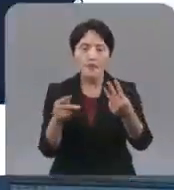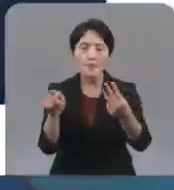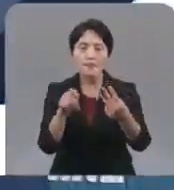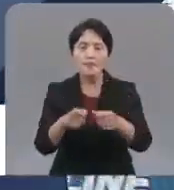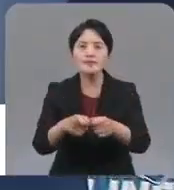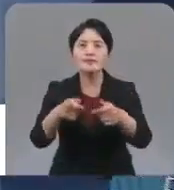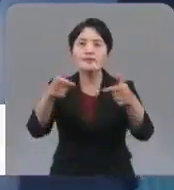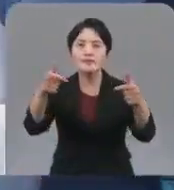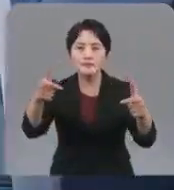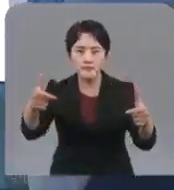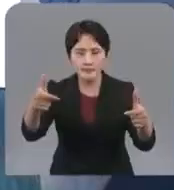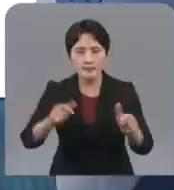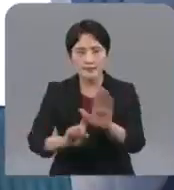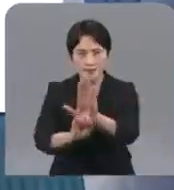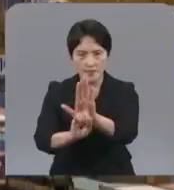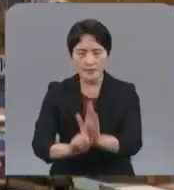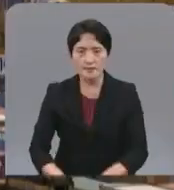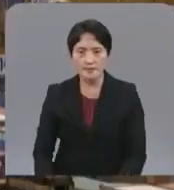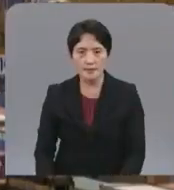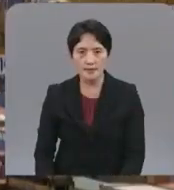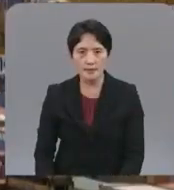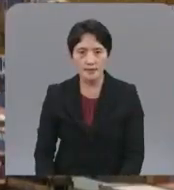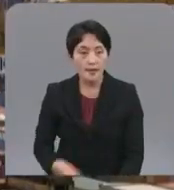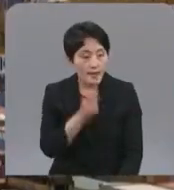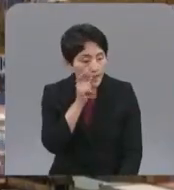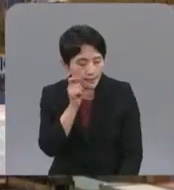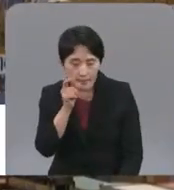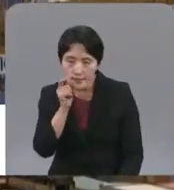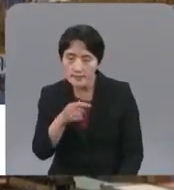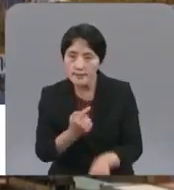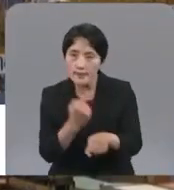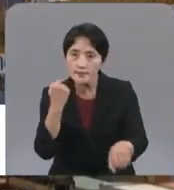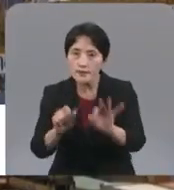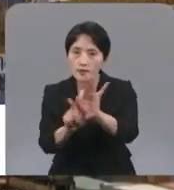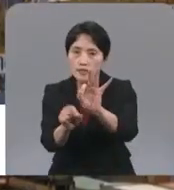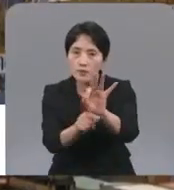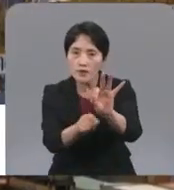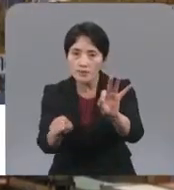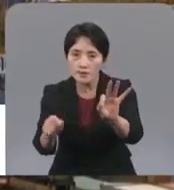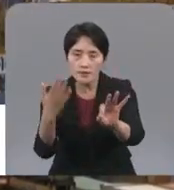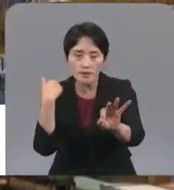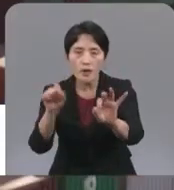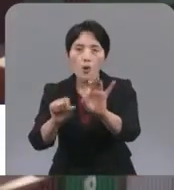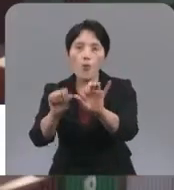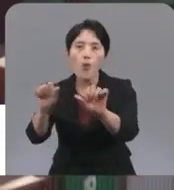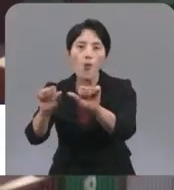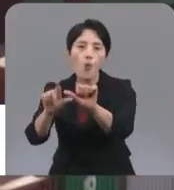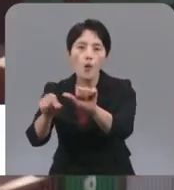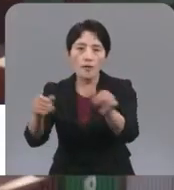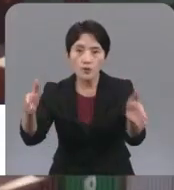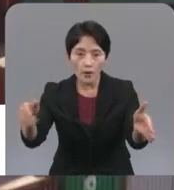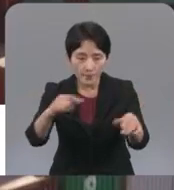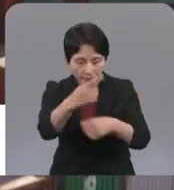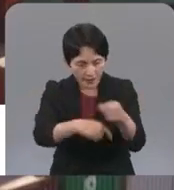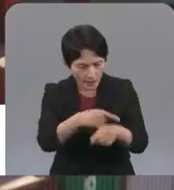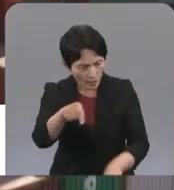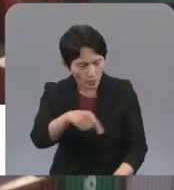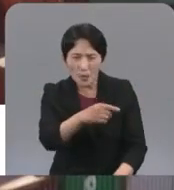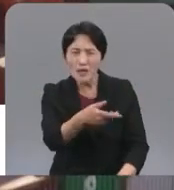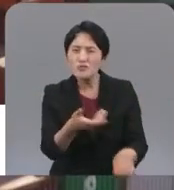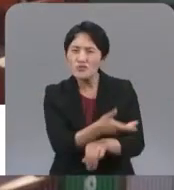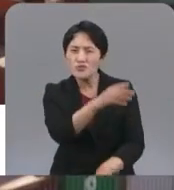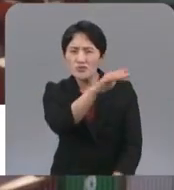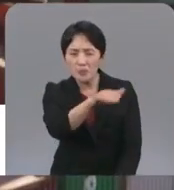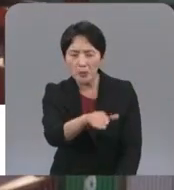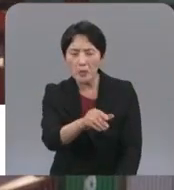млн долларов это на 3,2% больше чем за тот же период прошлого года сообщили 13